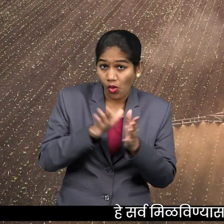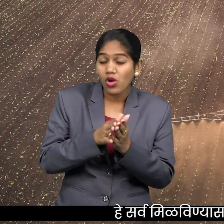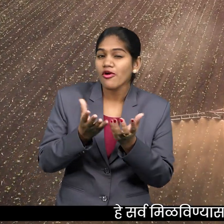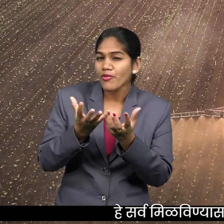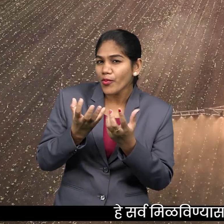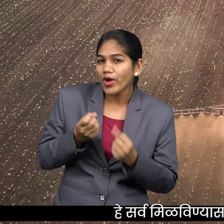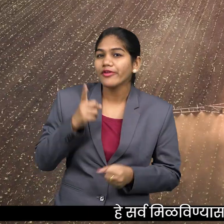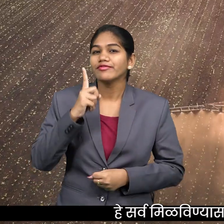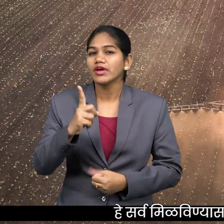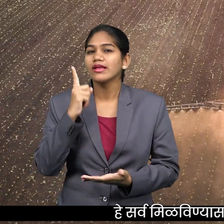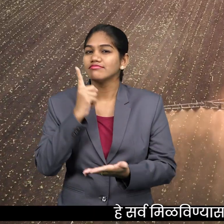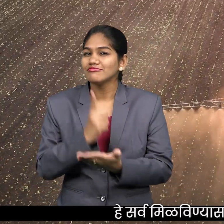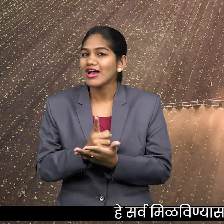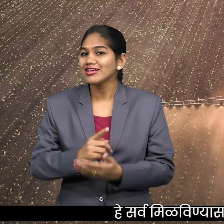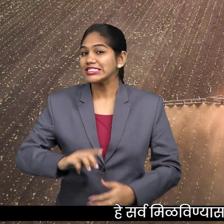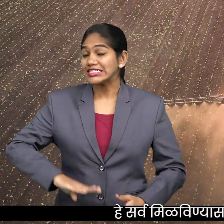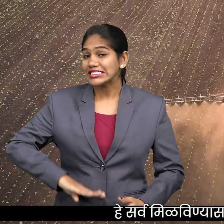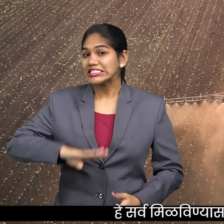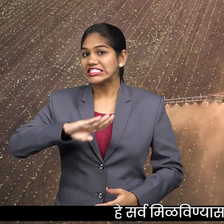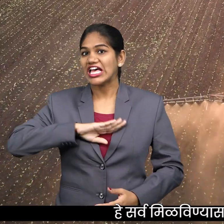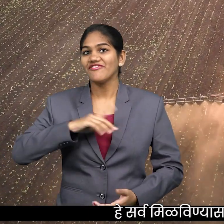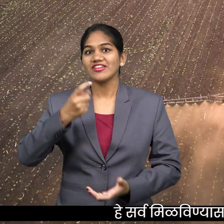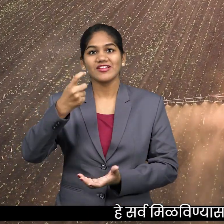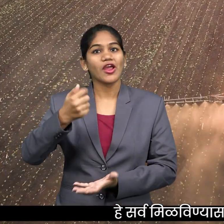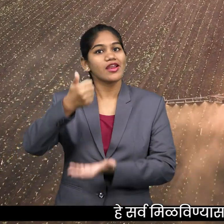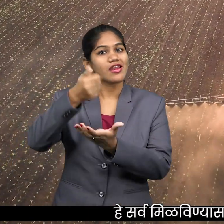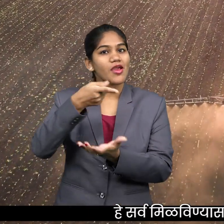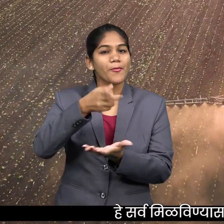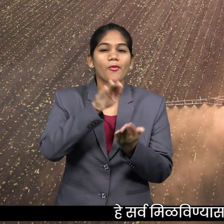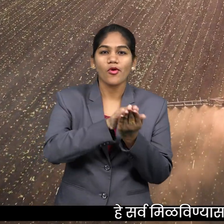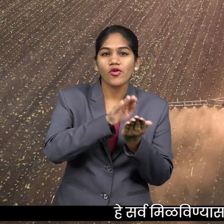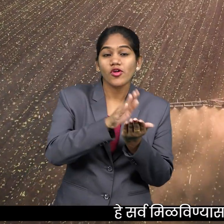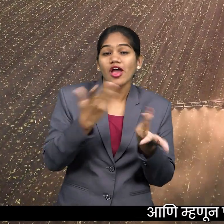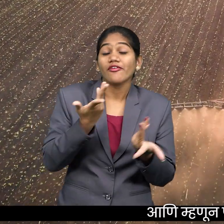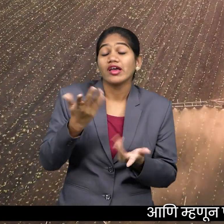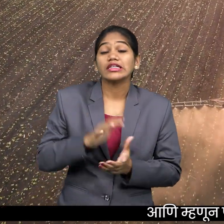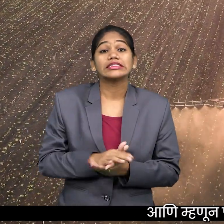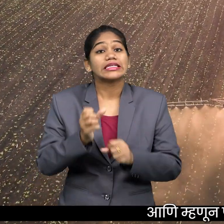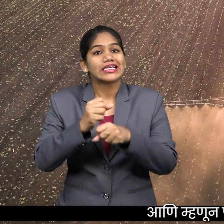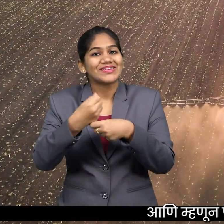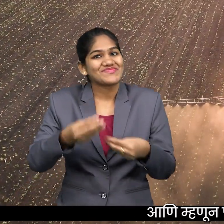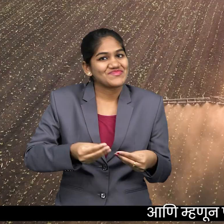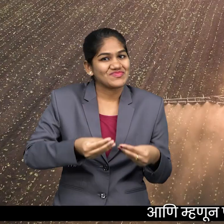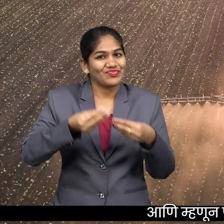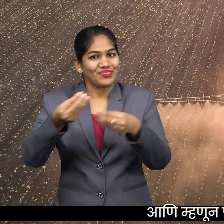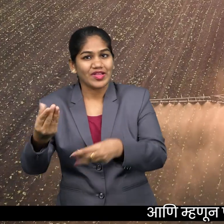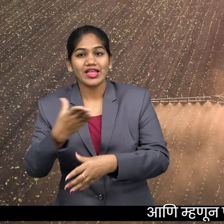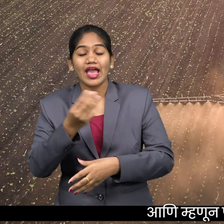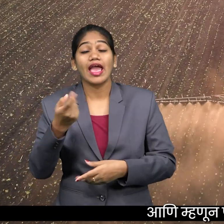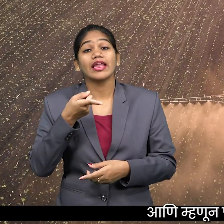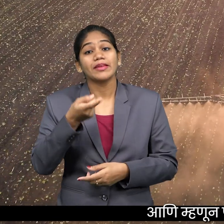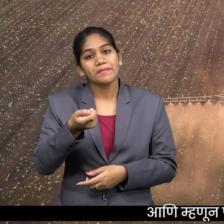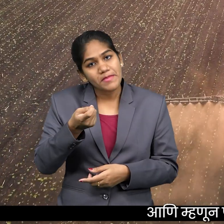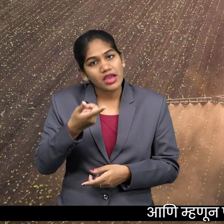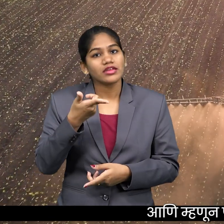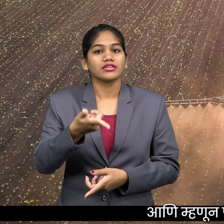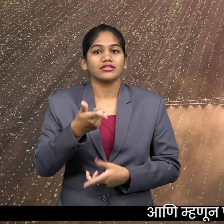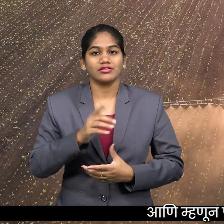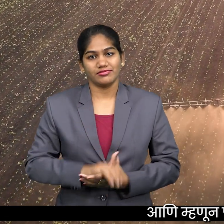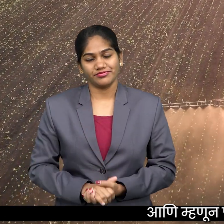हे सर्व मिळवण्यासाठी उत्पादनासाठी पुरेसे भांडवल आणि म्हणून पैसा असणे आवश्यक आहे.